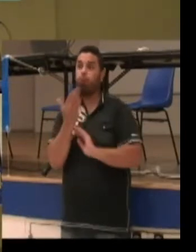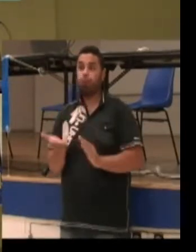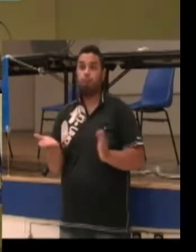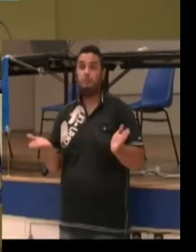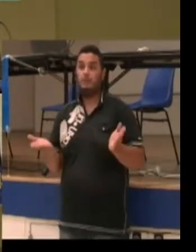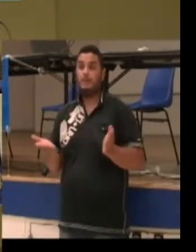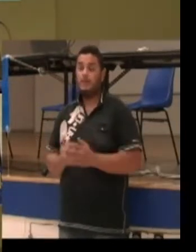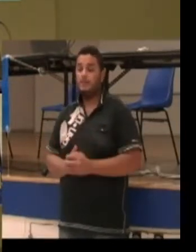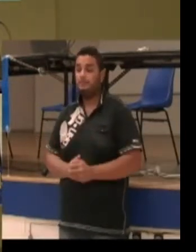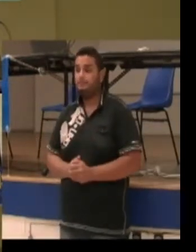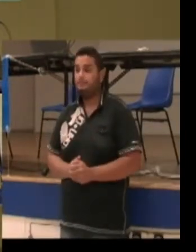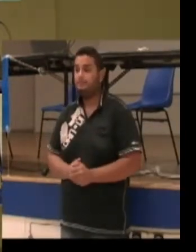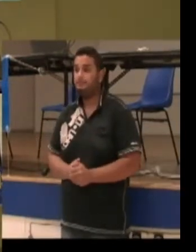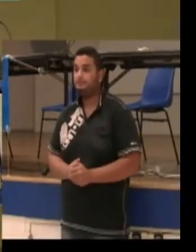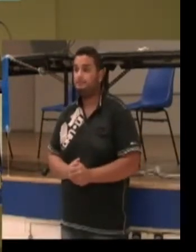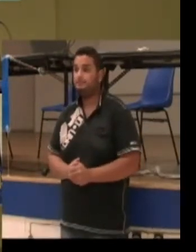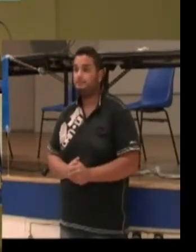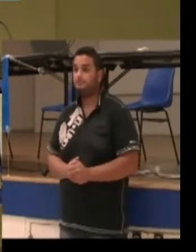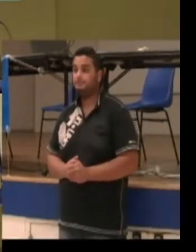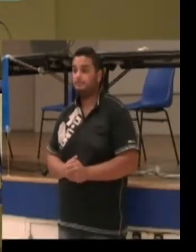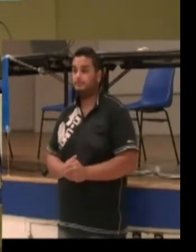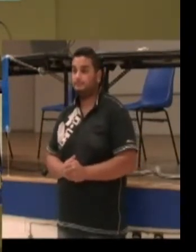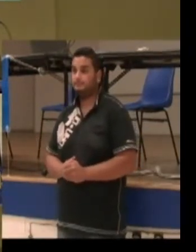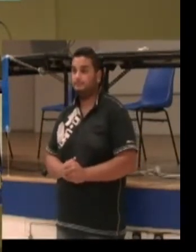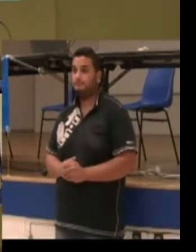Vous voyez ?